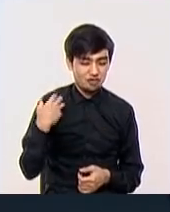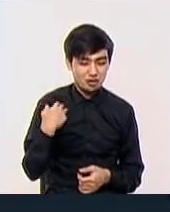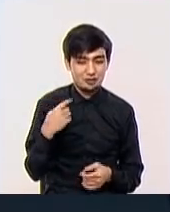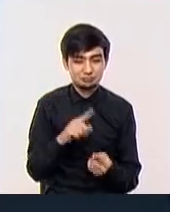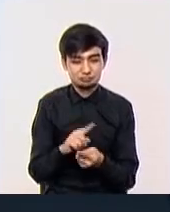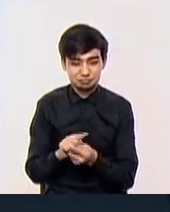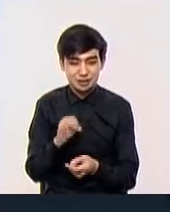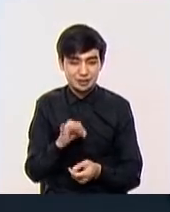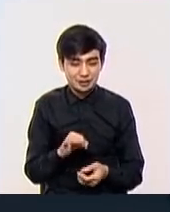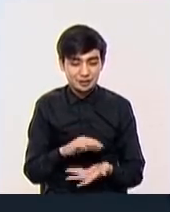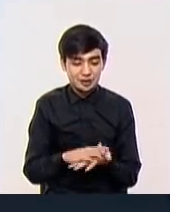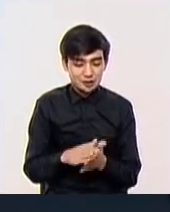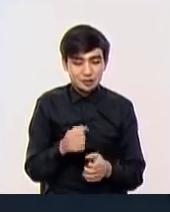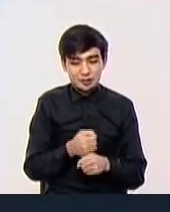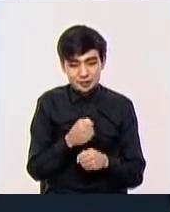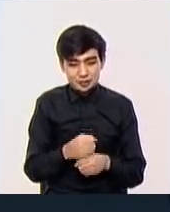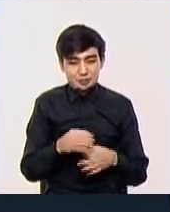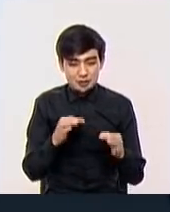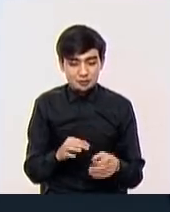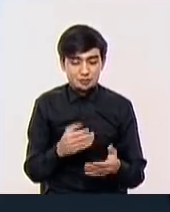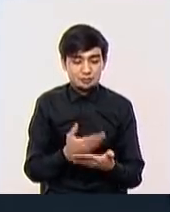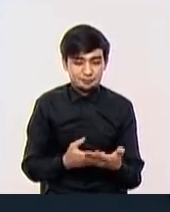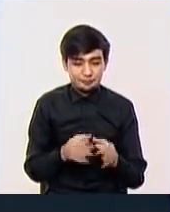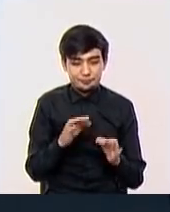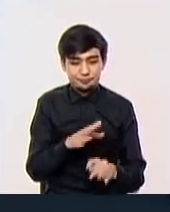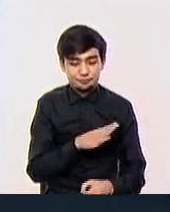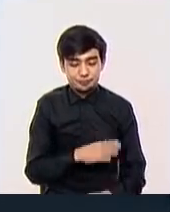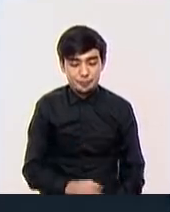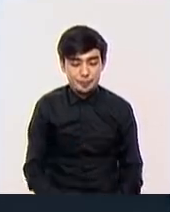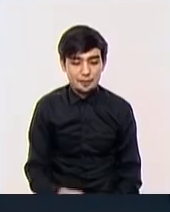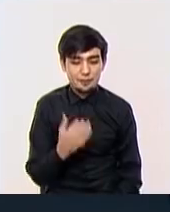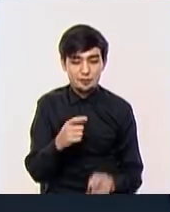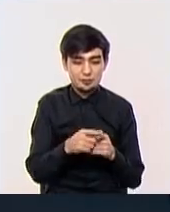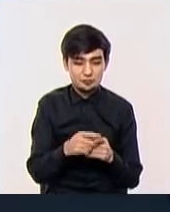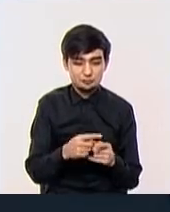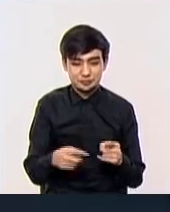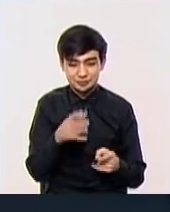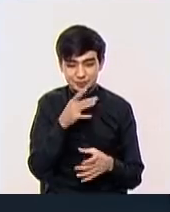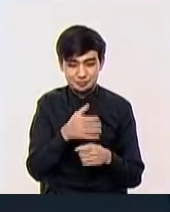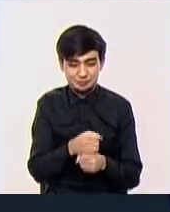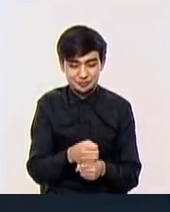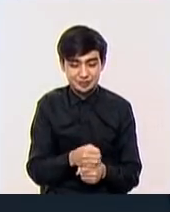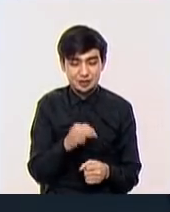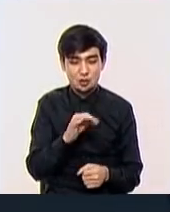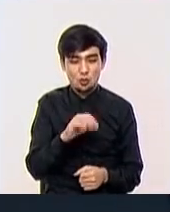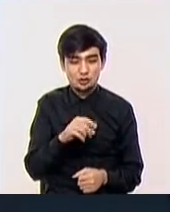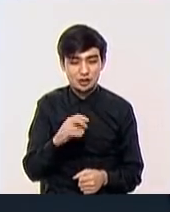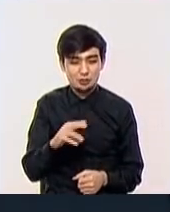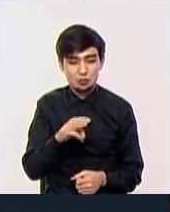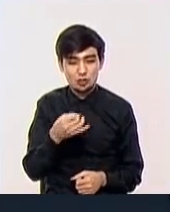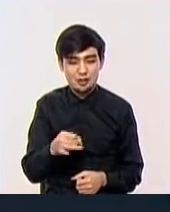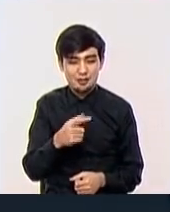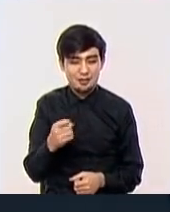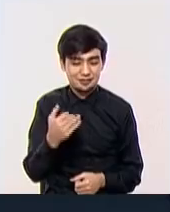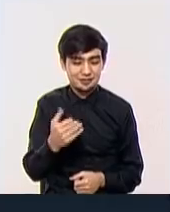ұжымдарымен кездесіп, қолға алынған шаралар туралы түсіндіріп жатқанын айтты. Сөзінше қысқа уақыт ішінде Өзен Мұнайгаз акционерлік